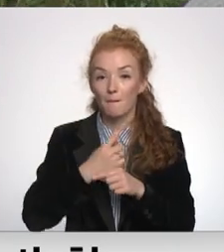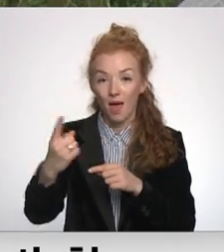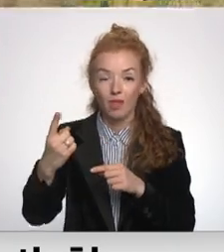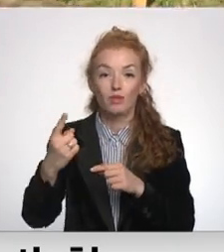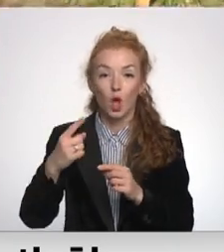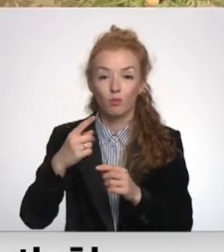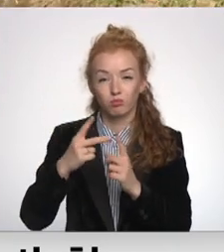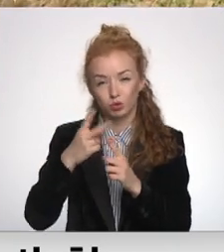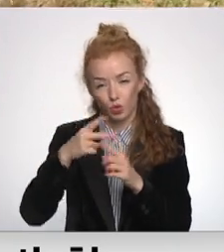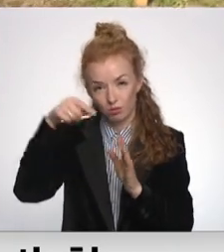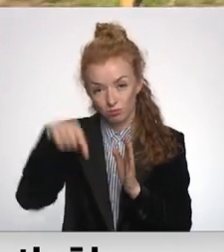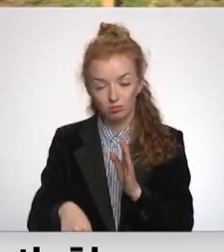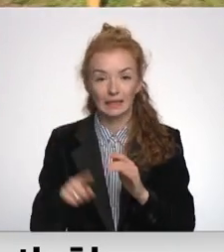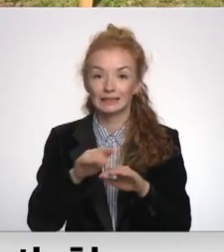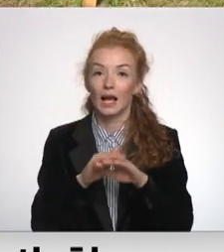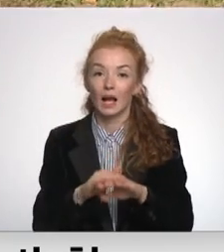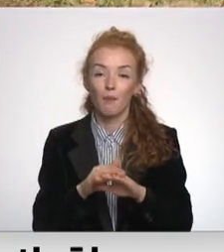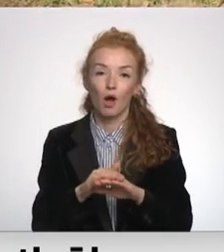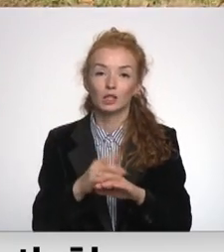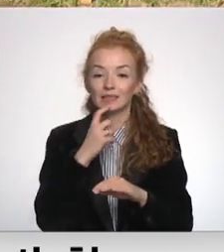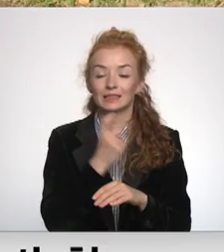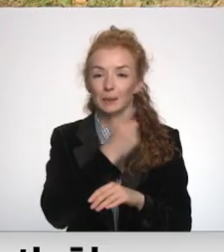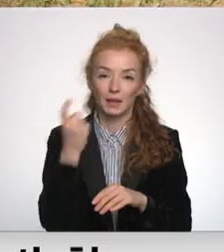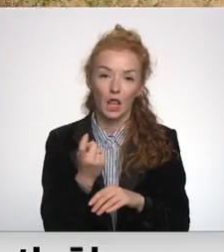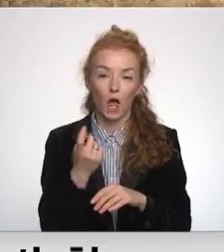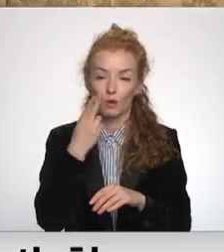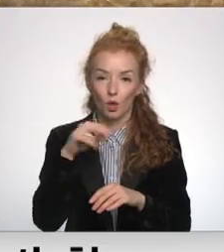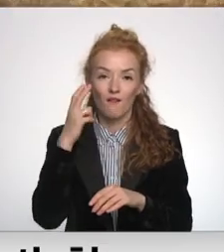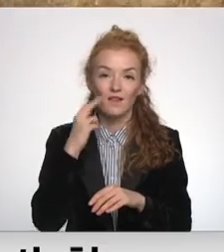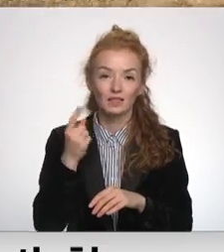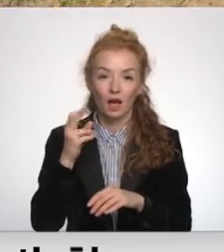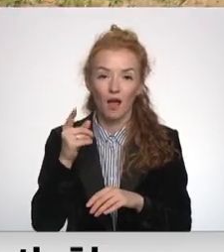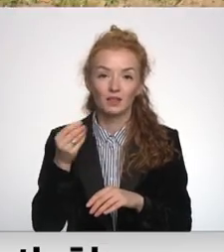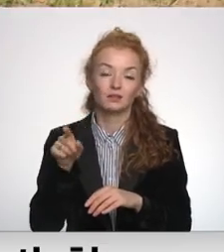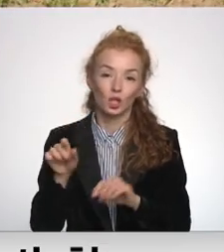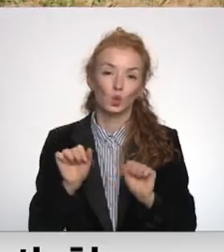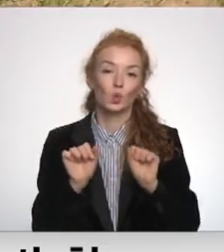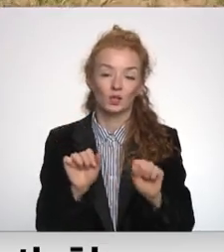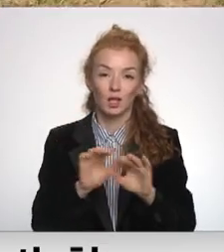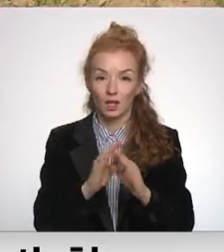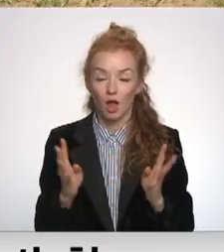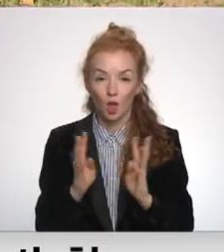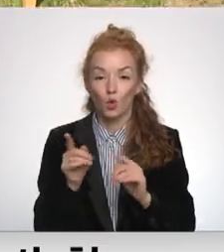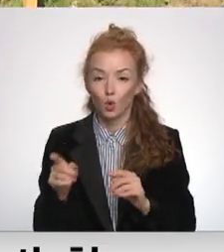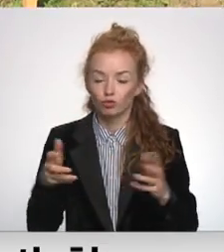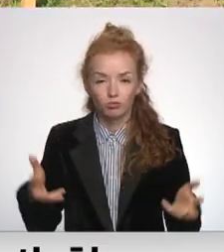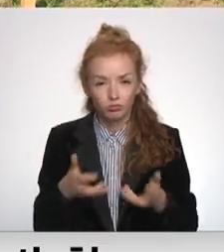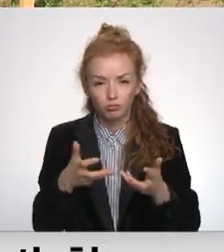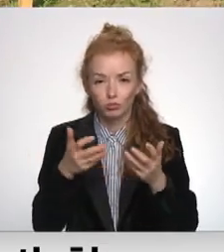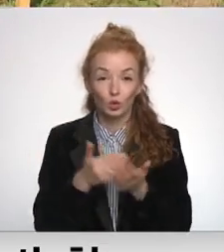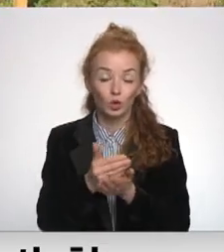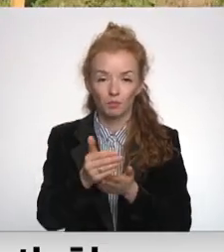pusotra dziļumā varētu būt saglabājušies stiprinājumi no vecās skanstes nocietinājuma. Arheoloģiskie darbi